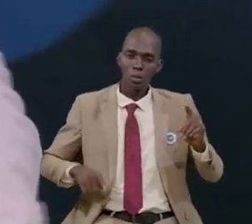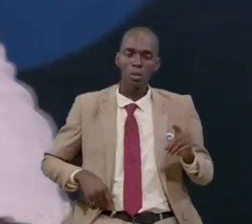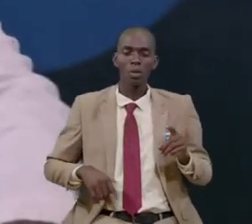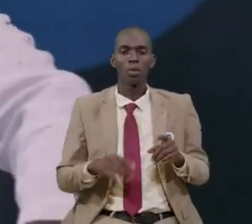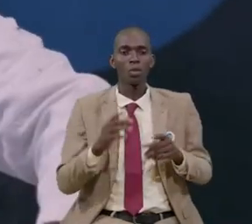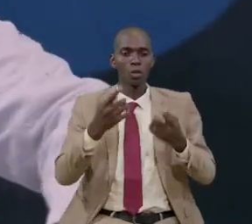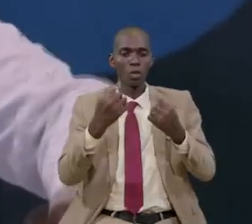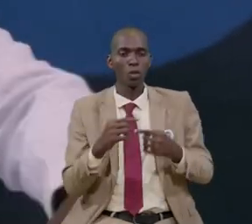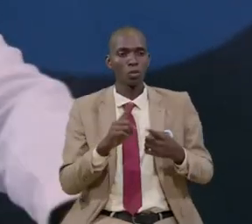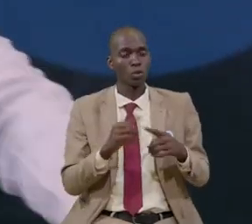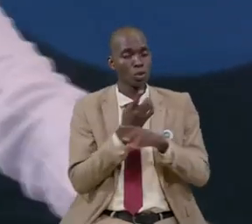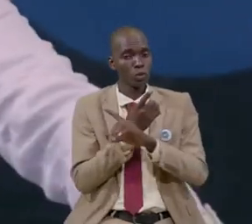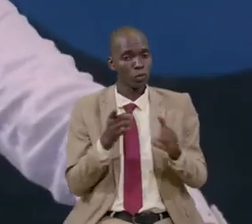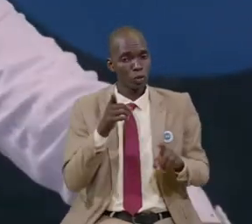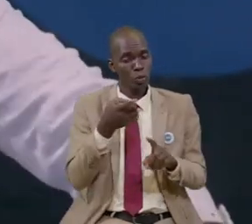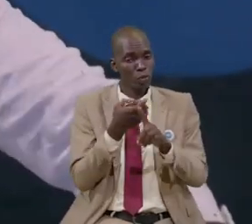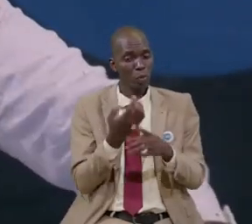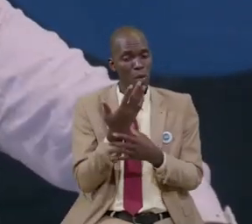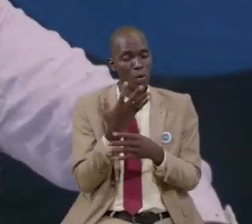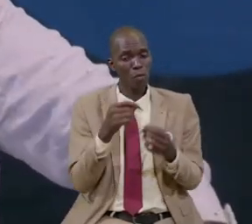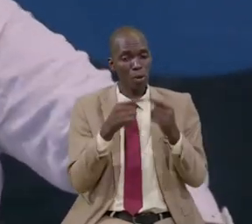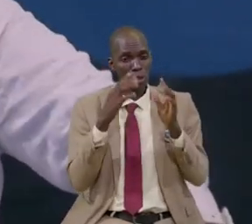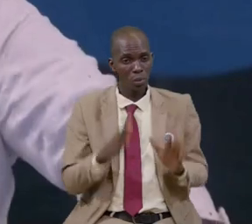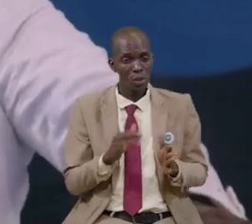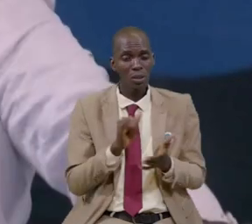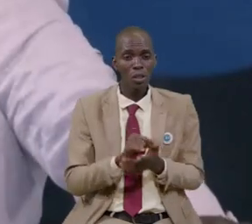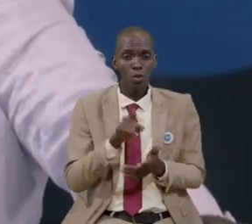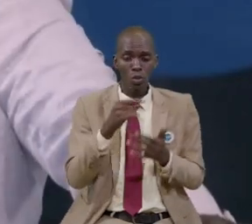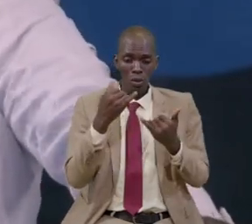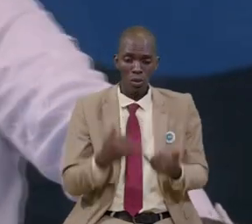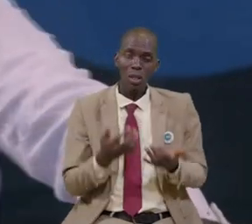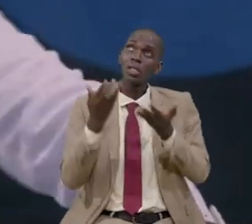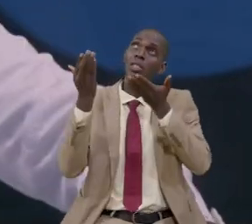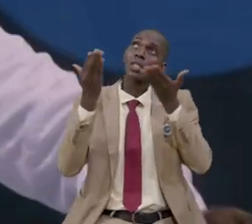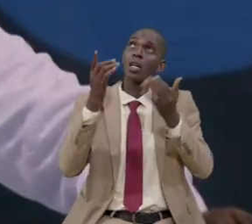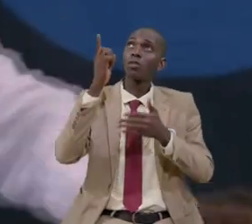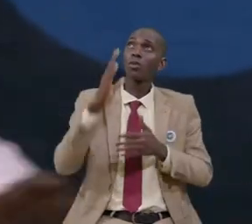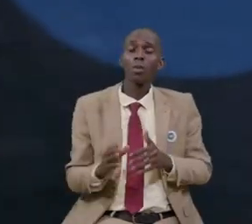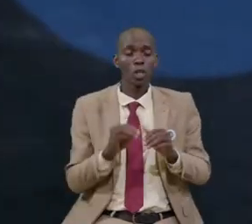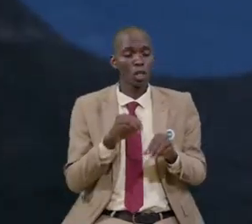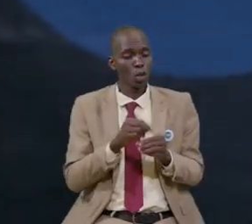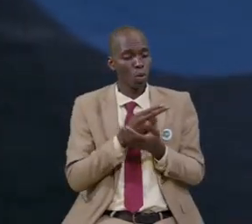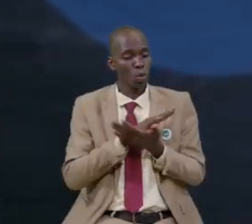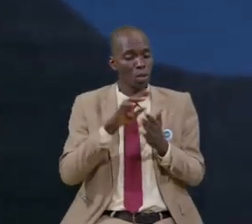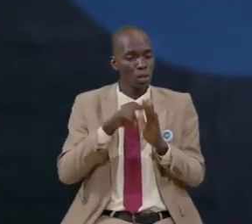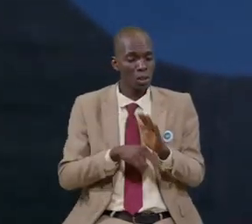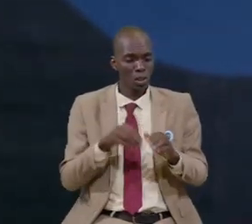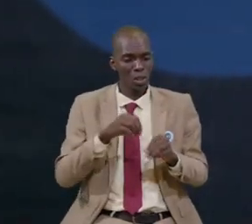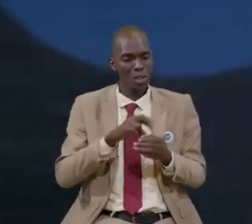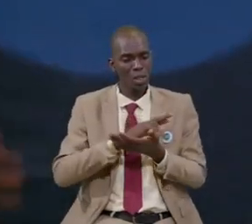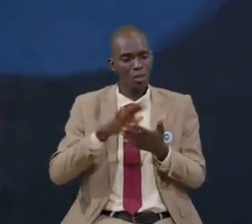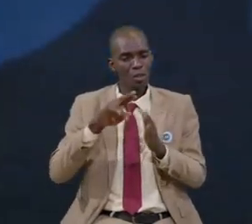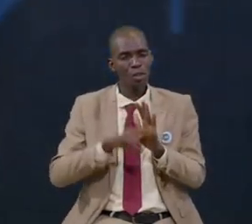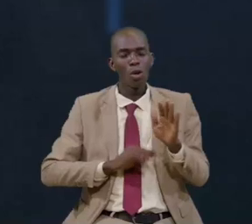maintenant, tu vas servir Dieu sans crainte, dans la sainteté, dans la justice, devant lui tous les jours de